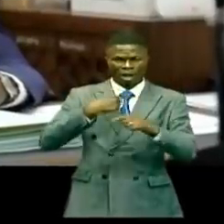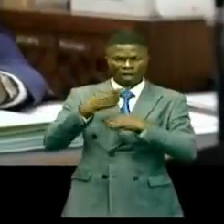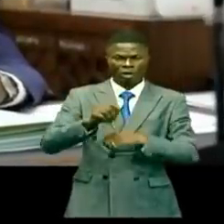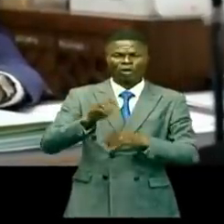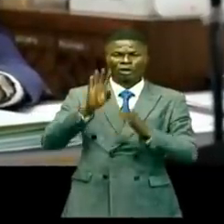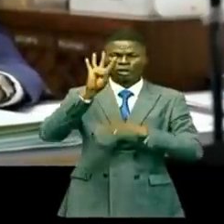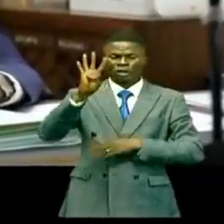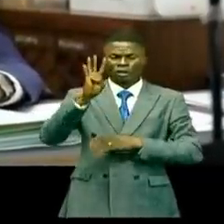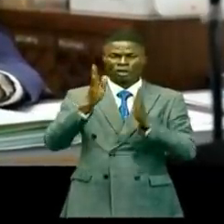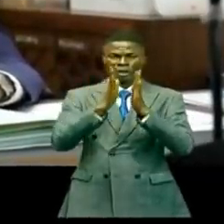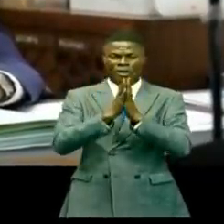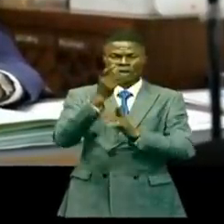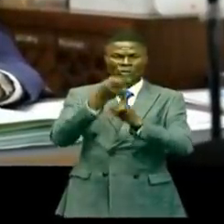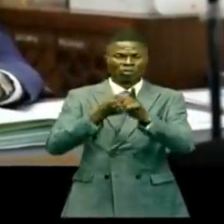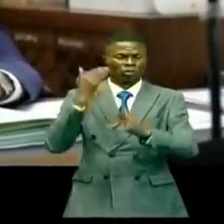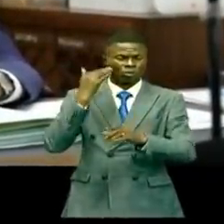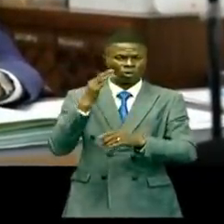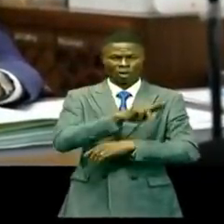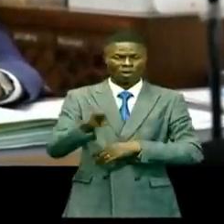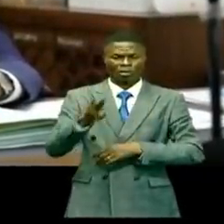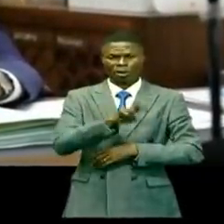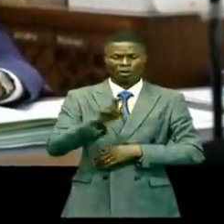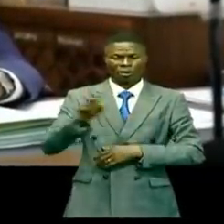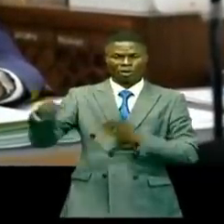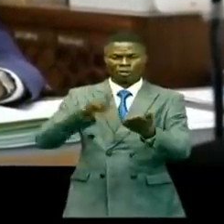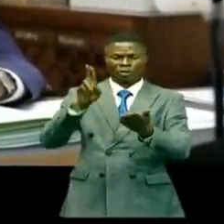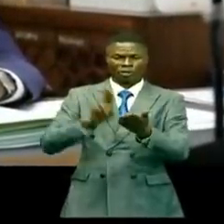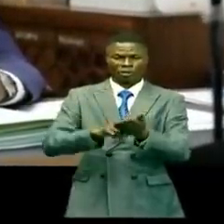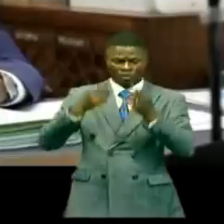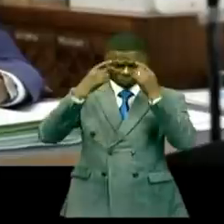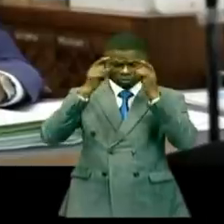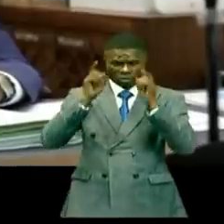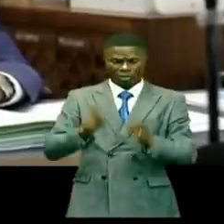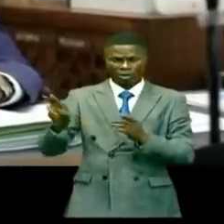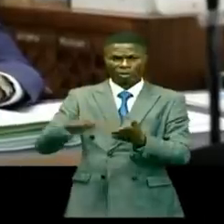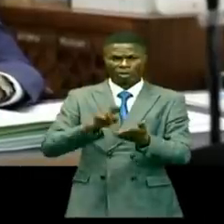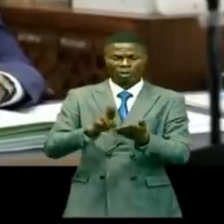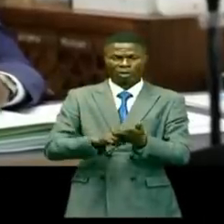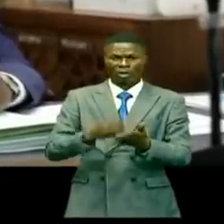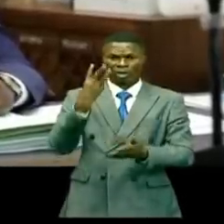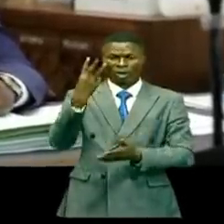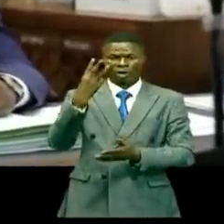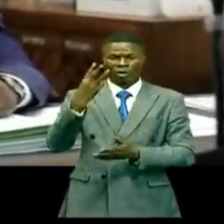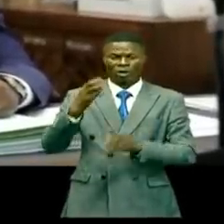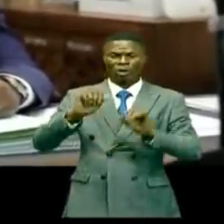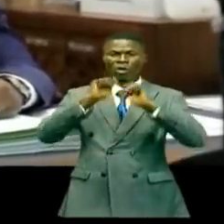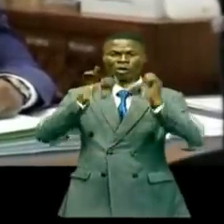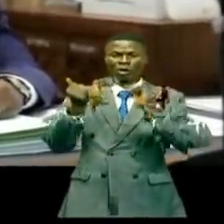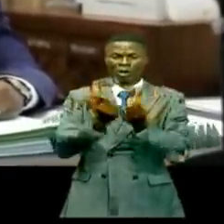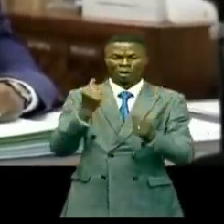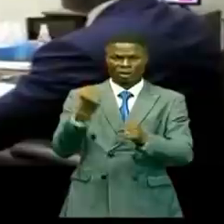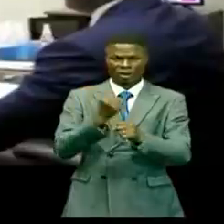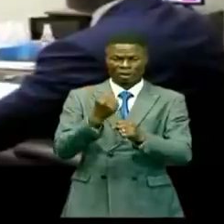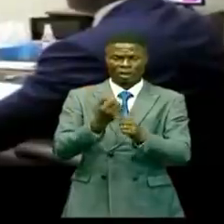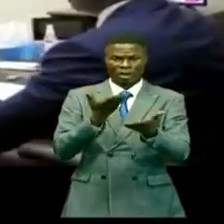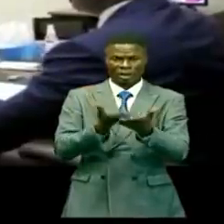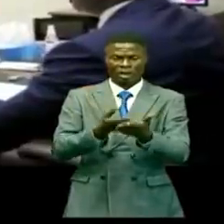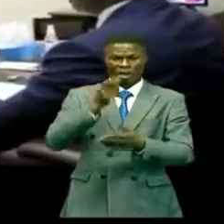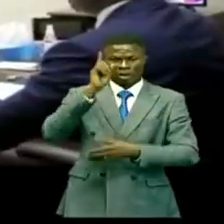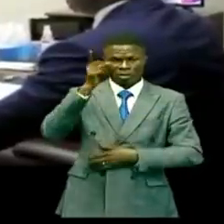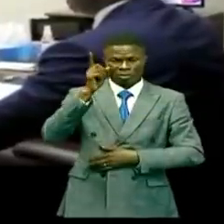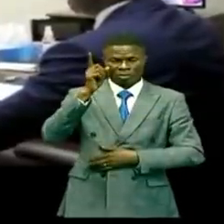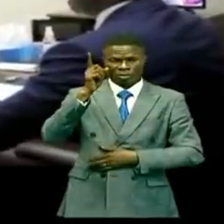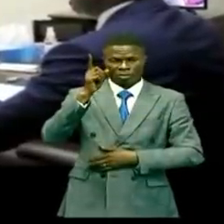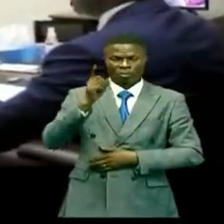10 mars 2022 à la signature des protocoles d'accord avec les 3 agences d'exécution, à savoir